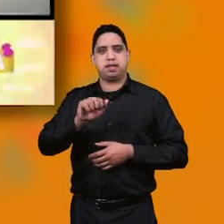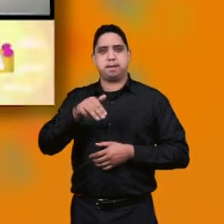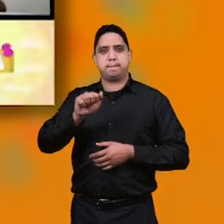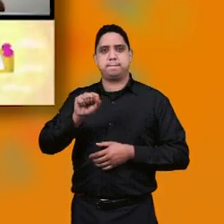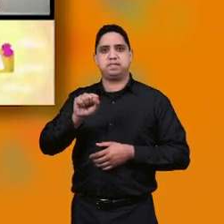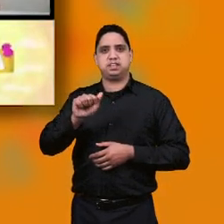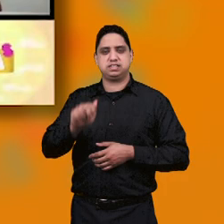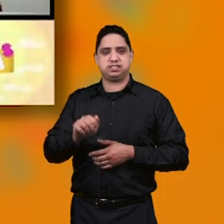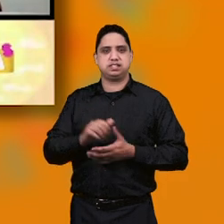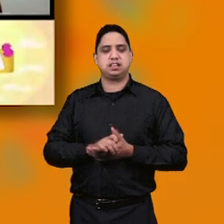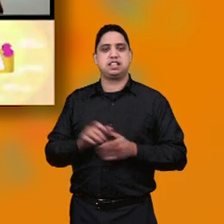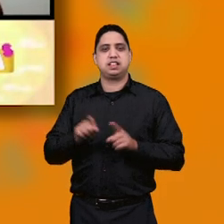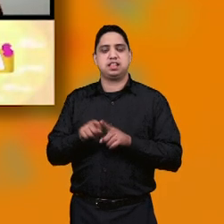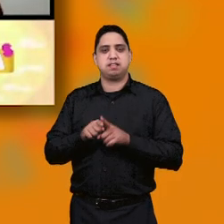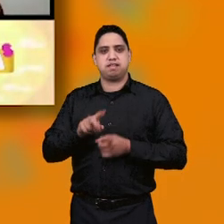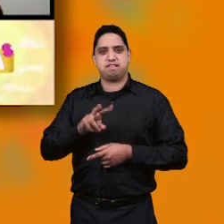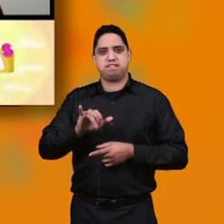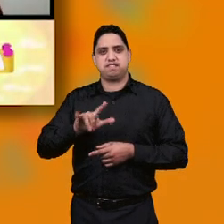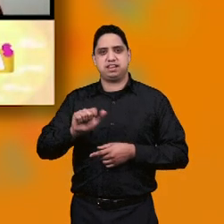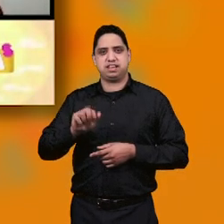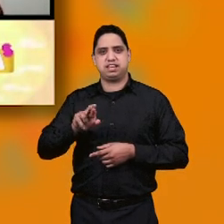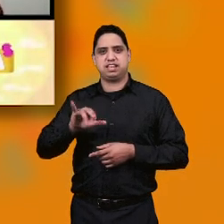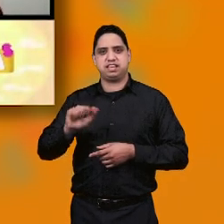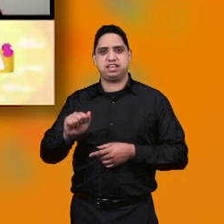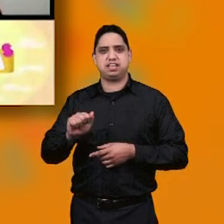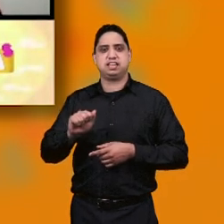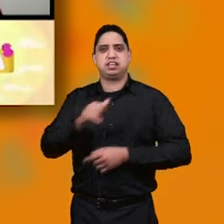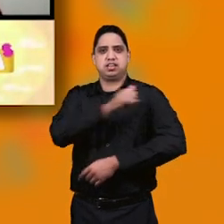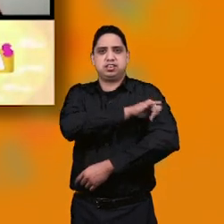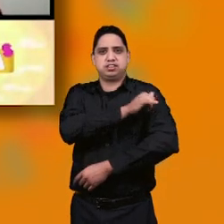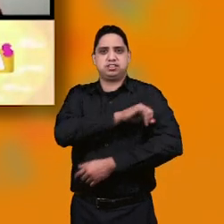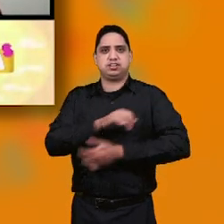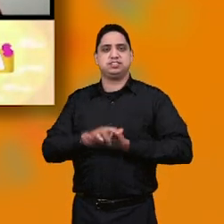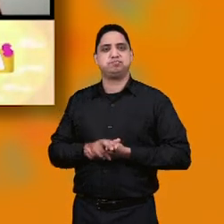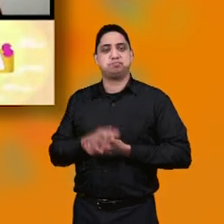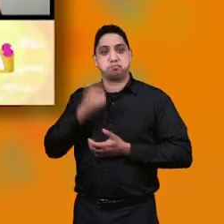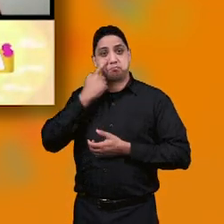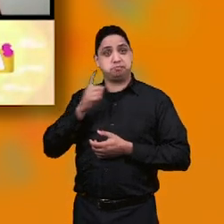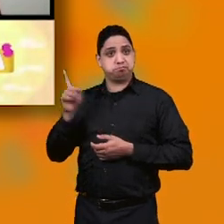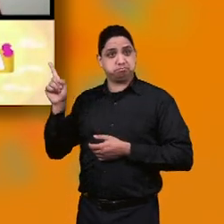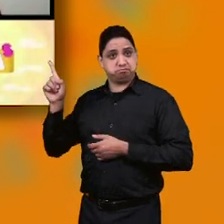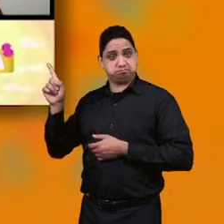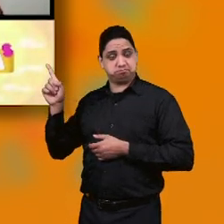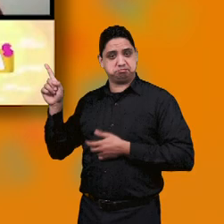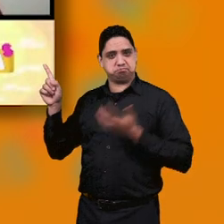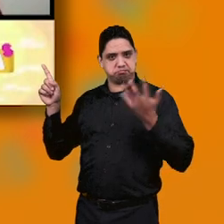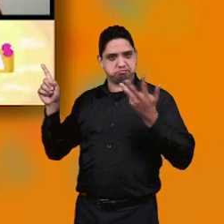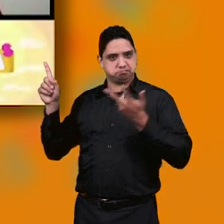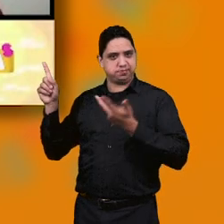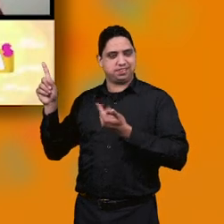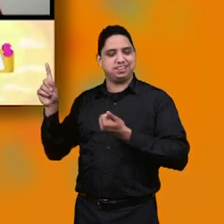Janeiro. Quelle merveille! Que maravilha!